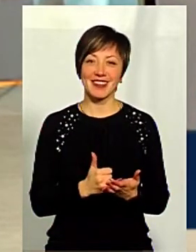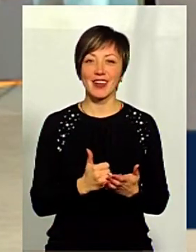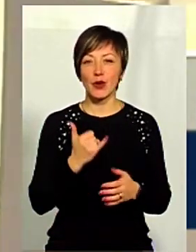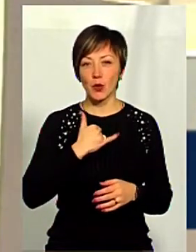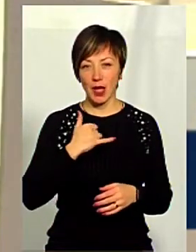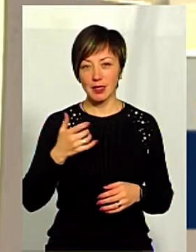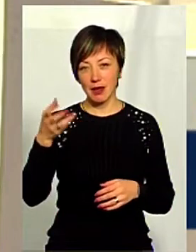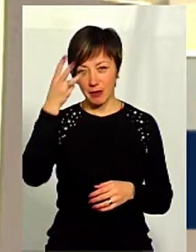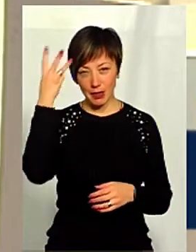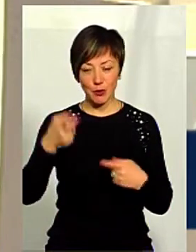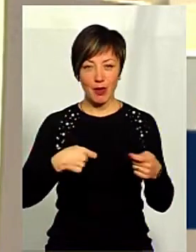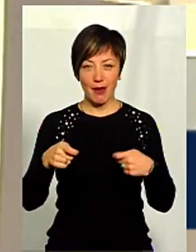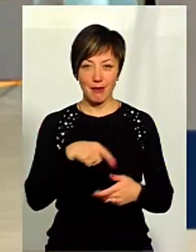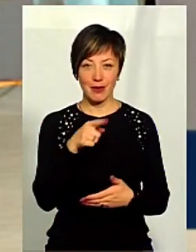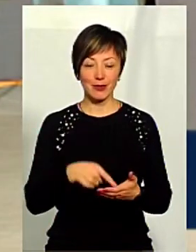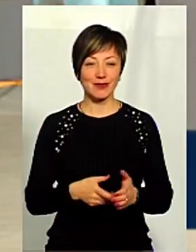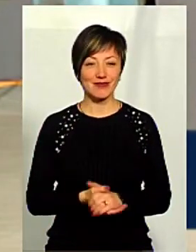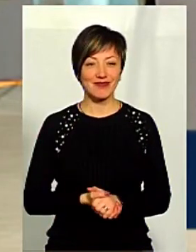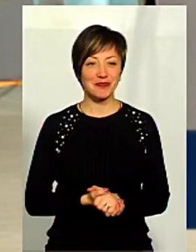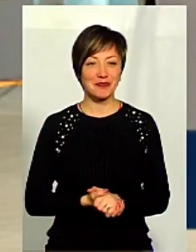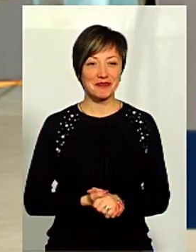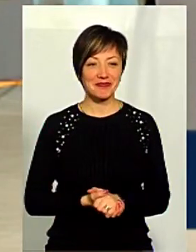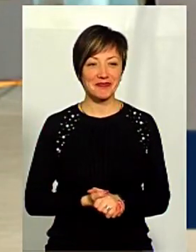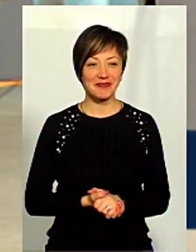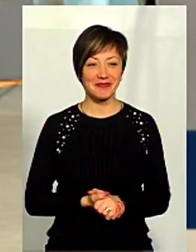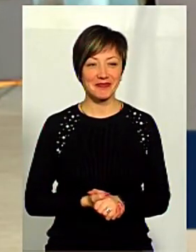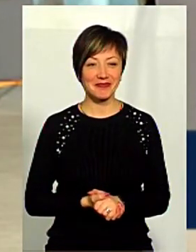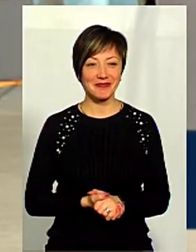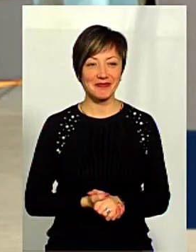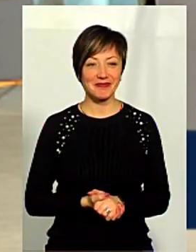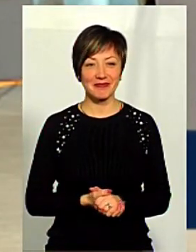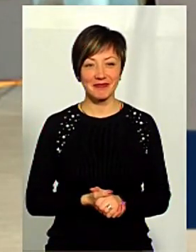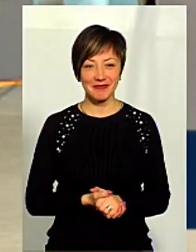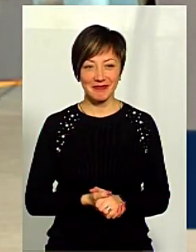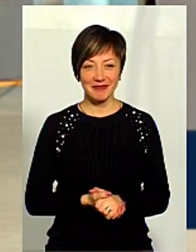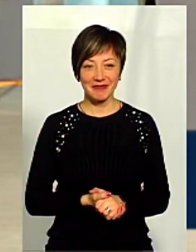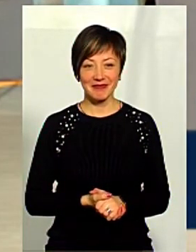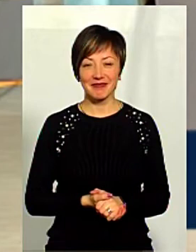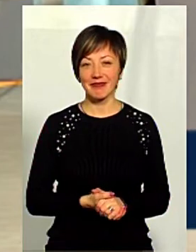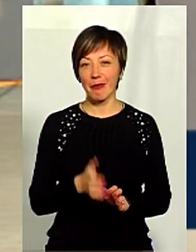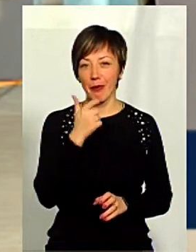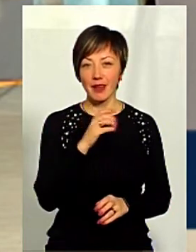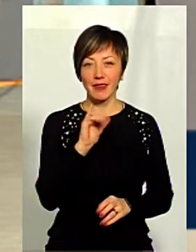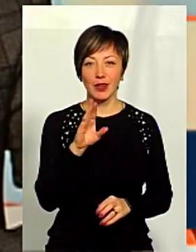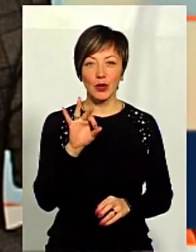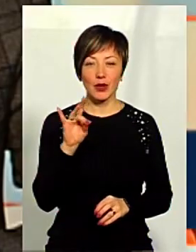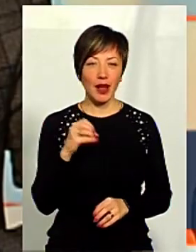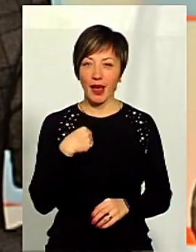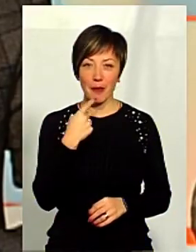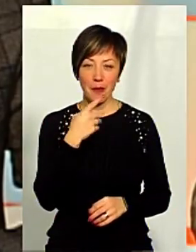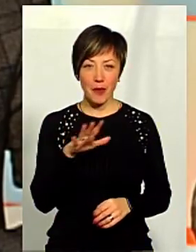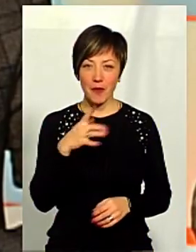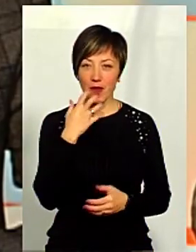ним у нас на Хмельницькому ярмарку? От поділіться своїми враженнями. З кого почнемо? Давайте, пане Вікторе, з вас. Ну, я ще не пробував